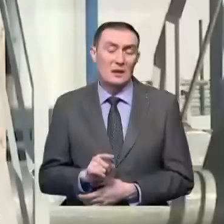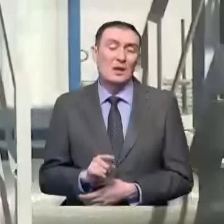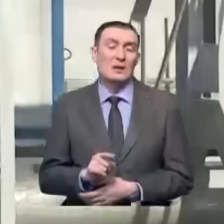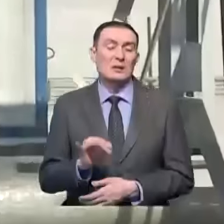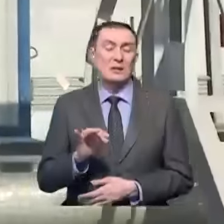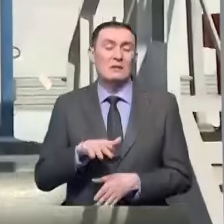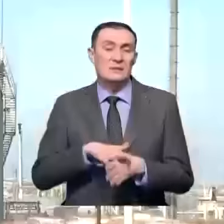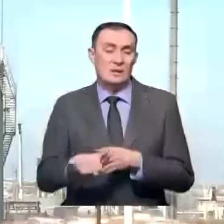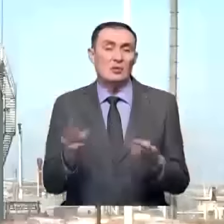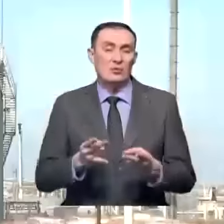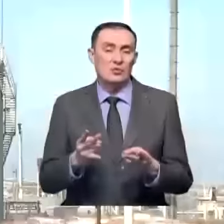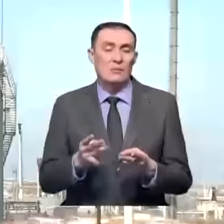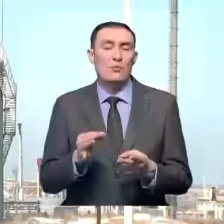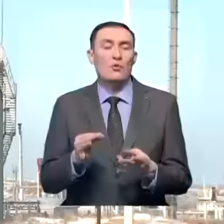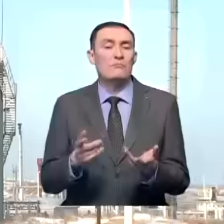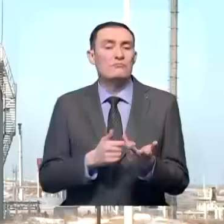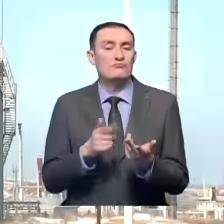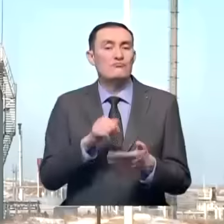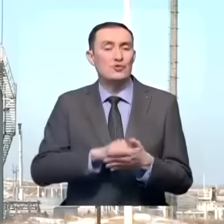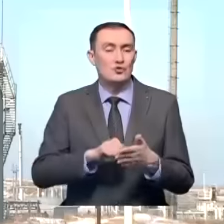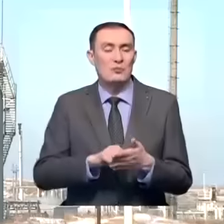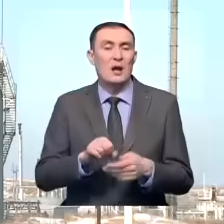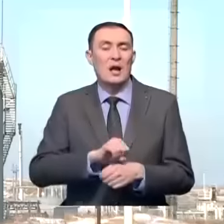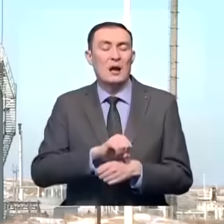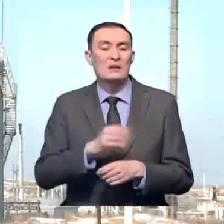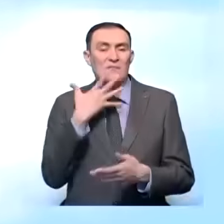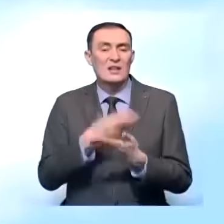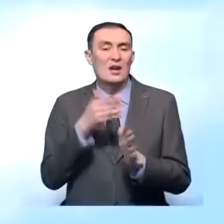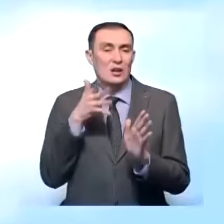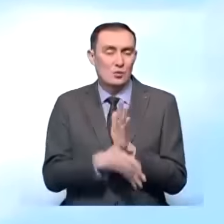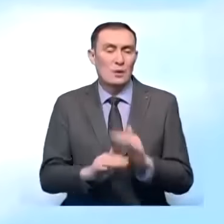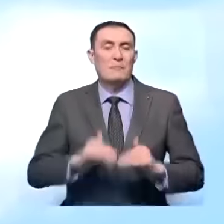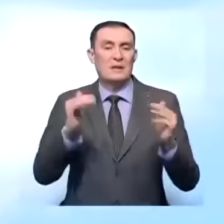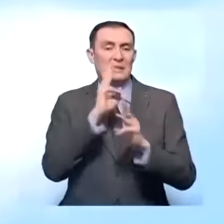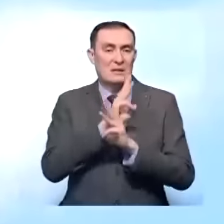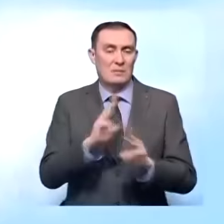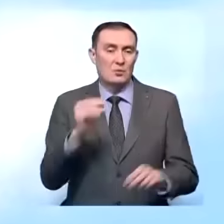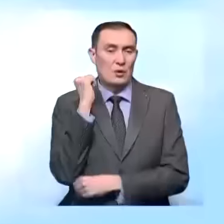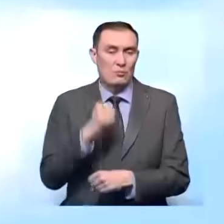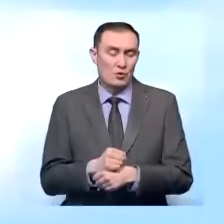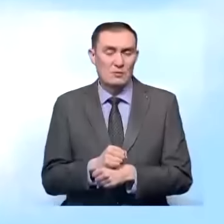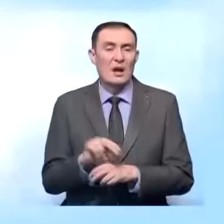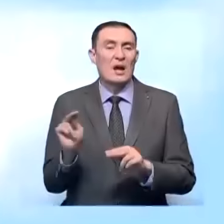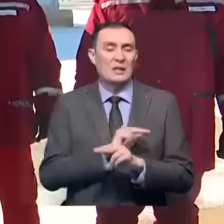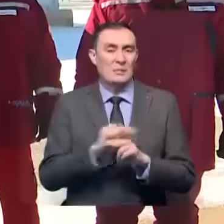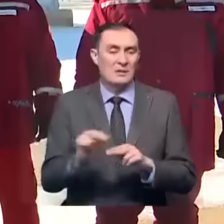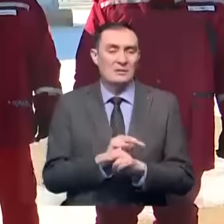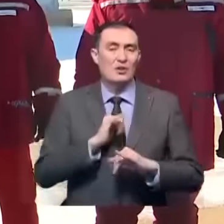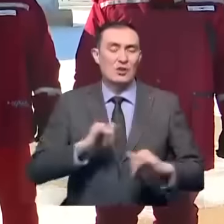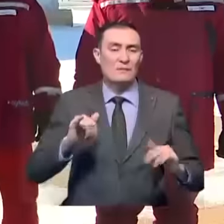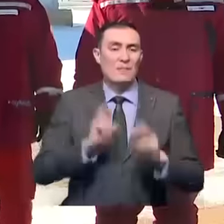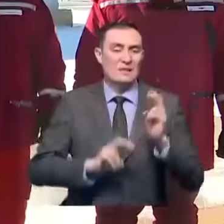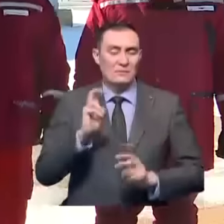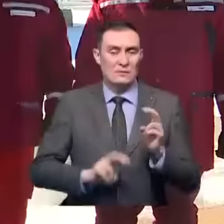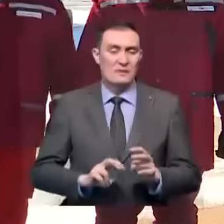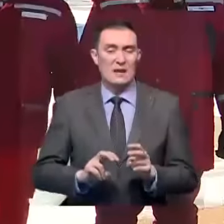И сделать это надо по ряду причин. Чтобы покрыть производственные расходы, поднять рабочим зарплату, отремонтировать и расширить